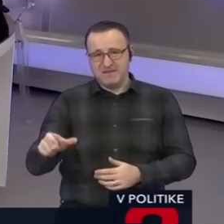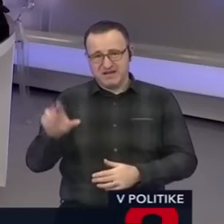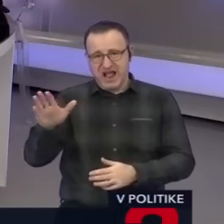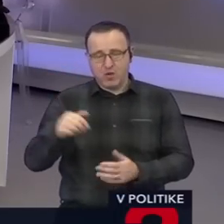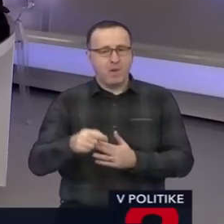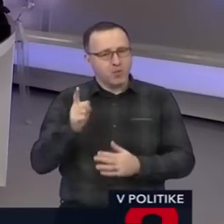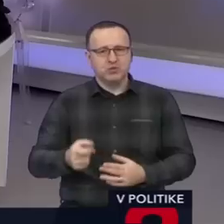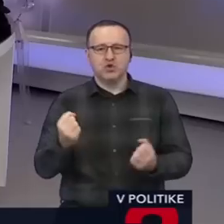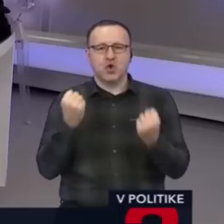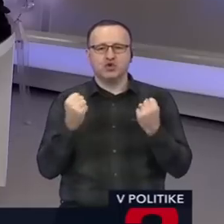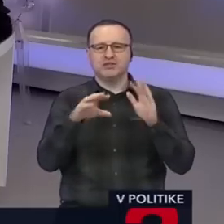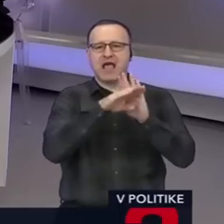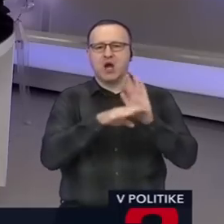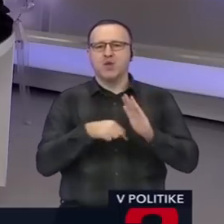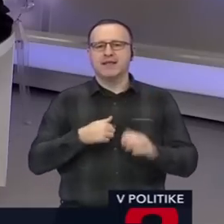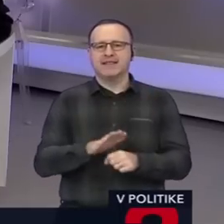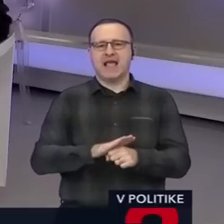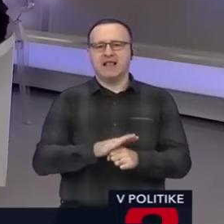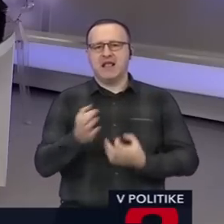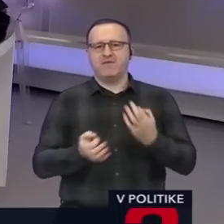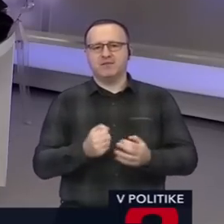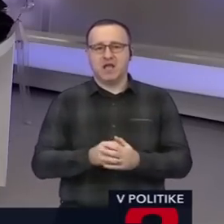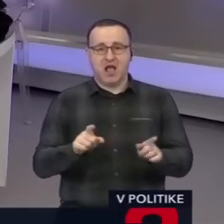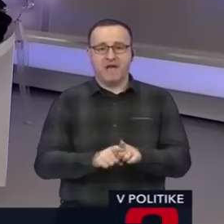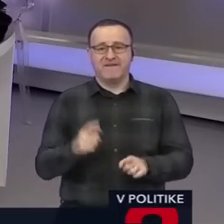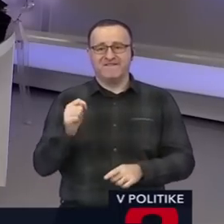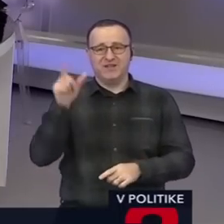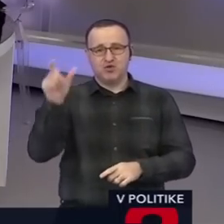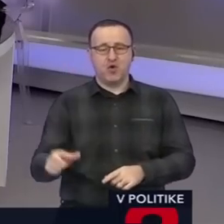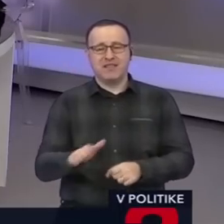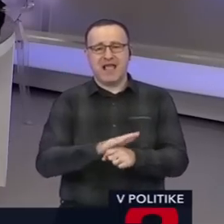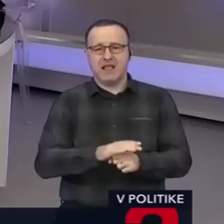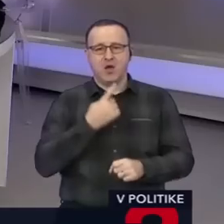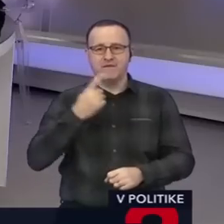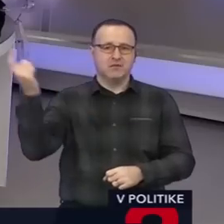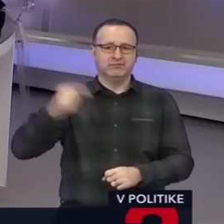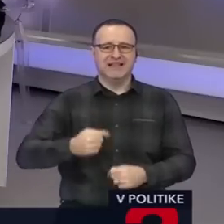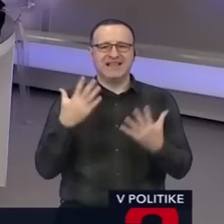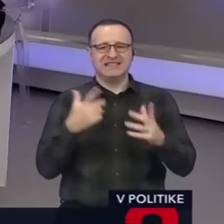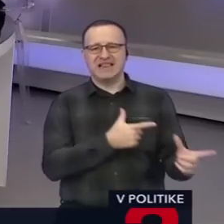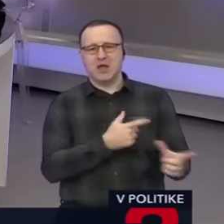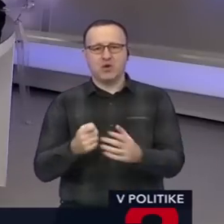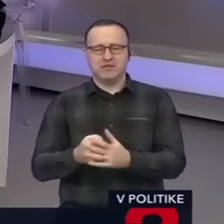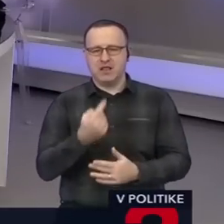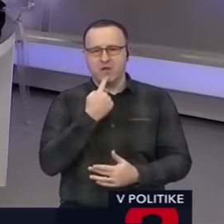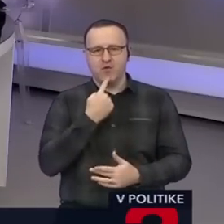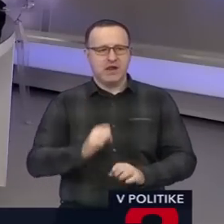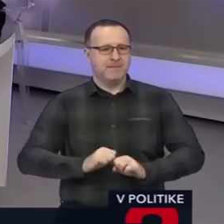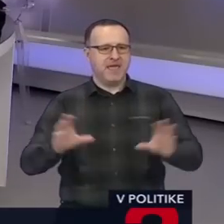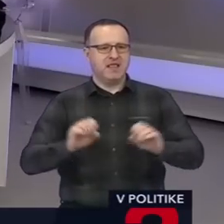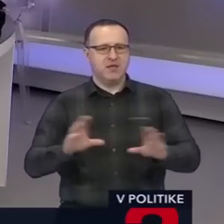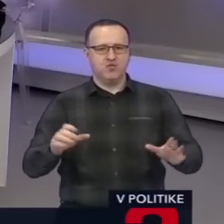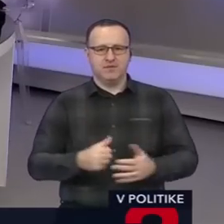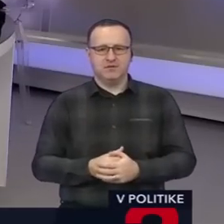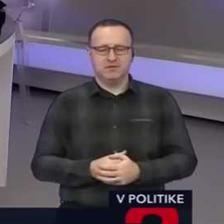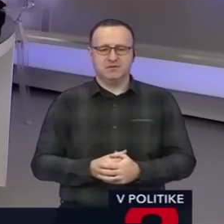musel som dodržať zákon. Takisto ako Robert Fico, keď utajil, že som doniesol 10 teroristov, tak to nehovoril v médiách. Tak z Guantanama, no tak to je presne o